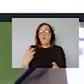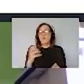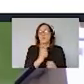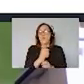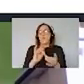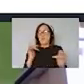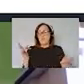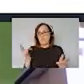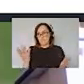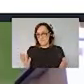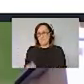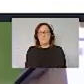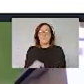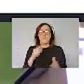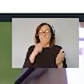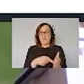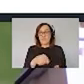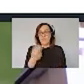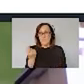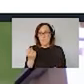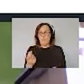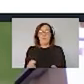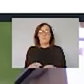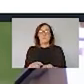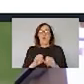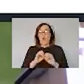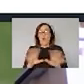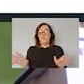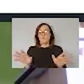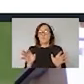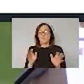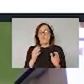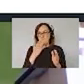I zobaczcie Państwo, w tym momencie oczywiście